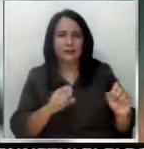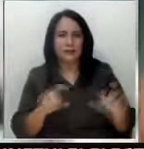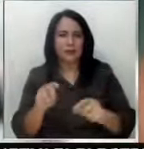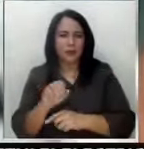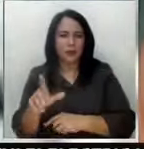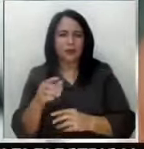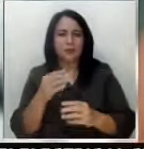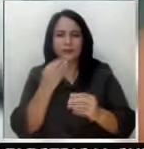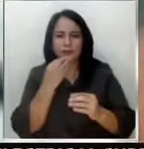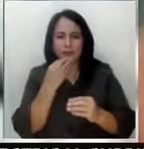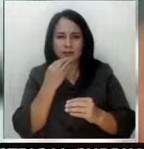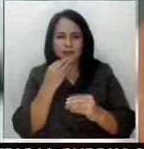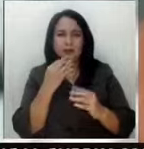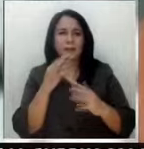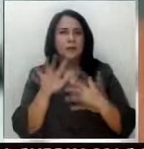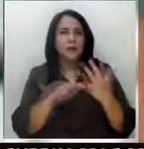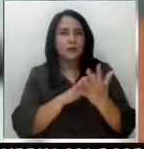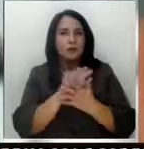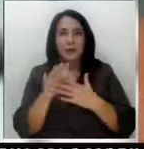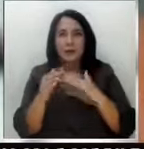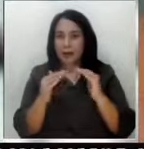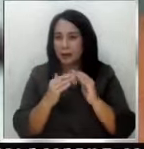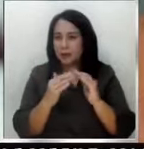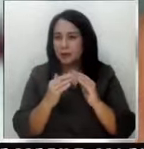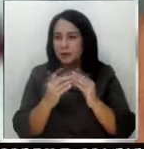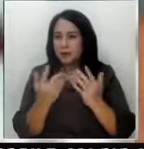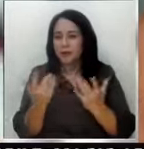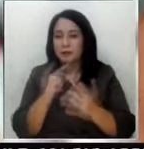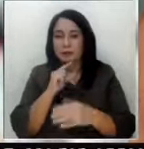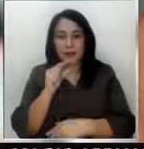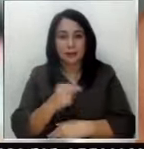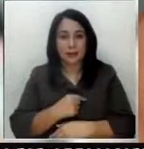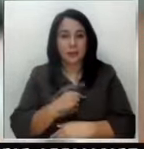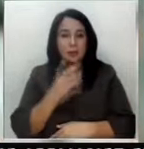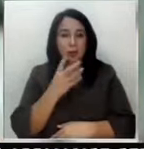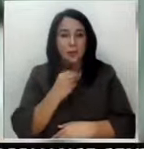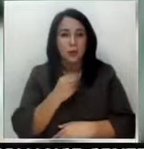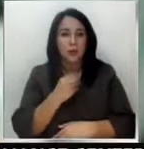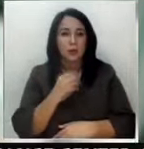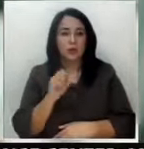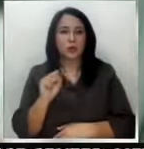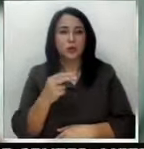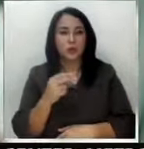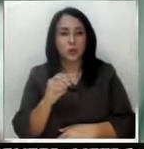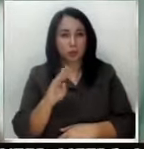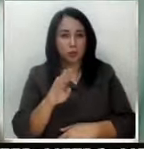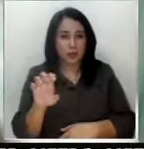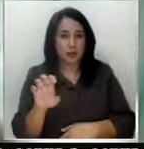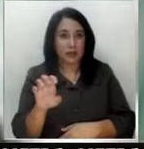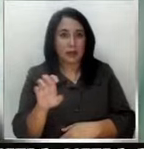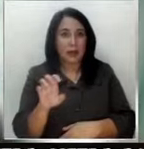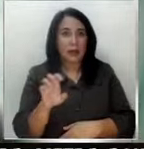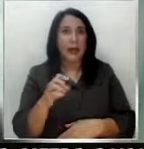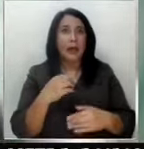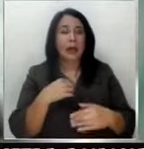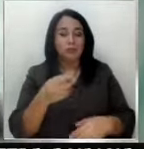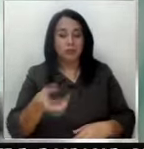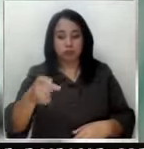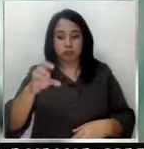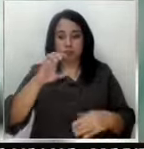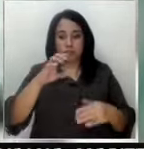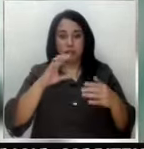my house and isa sa mga guests ko si Shuvi Entrata. Nabuhusan niya ng wine yung